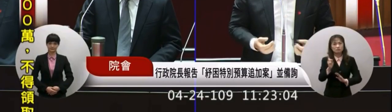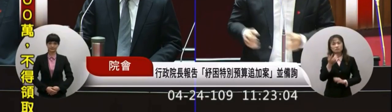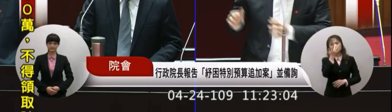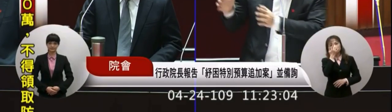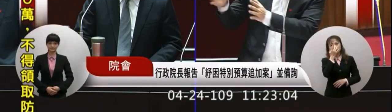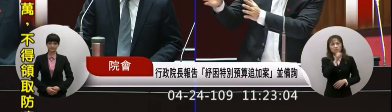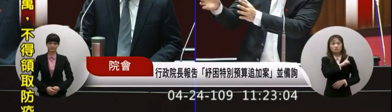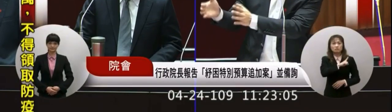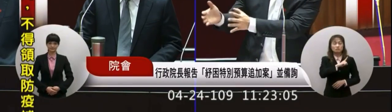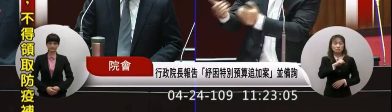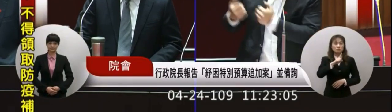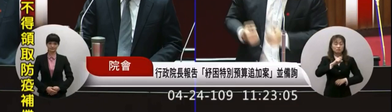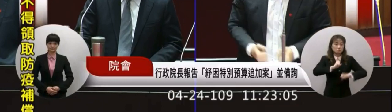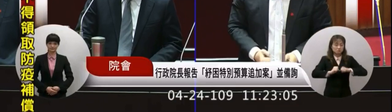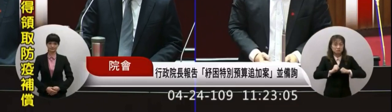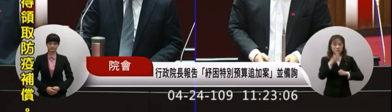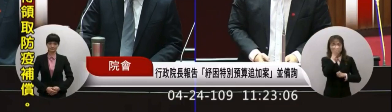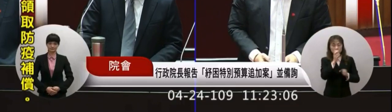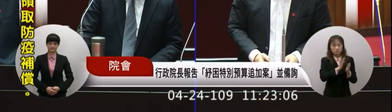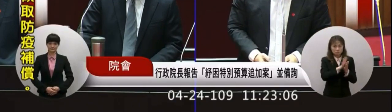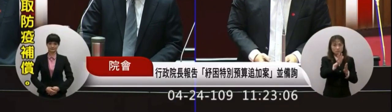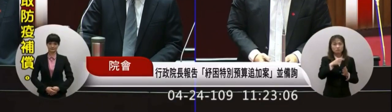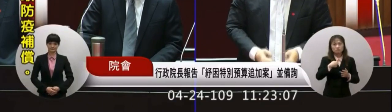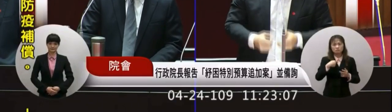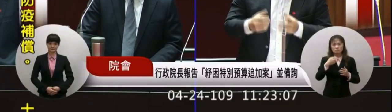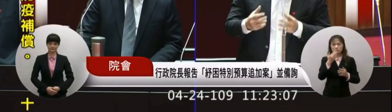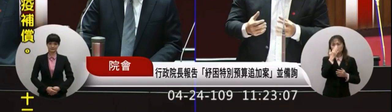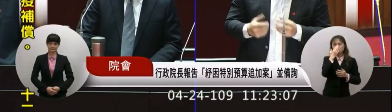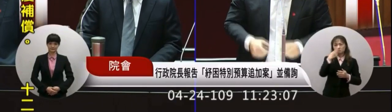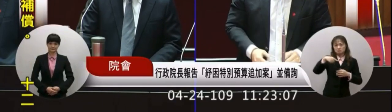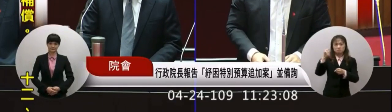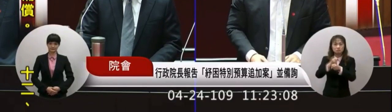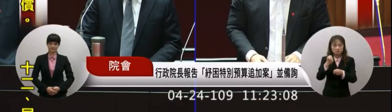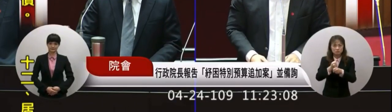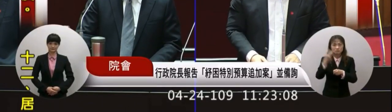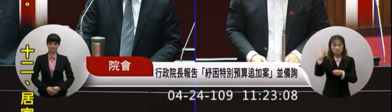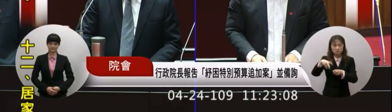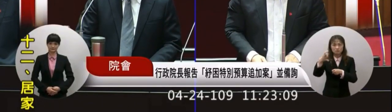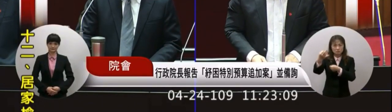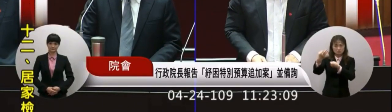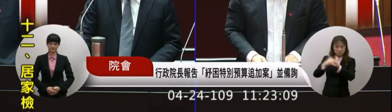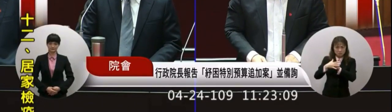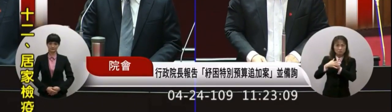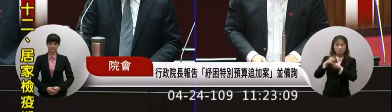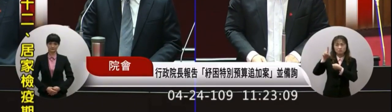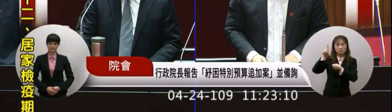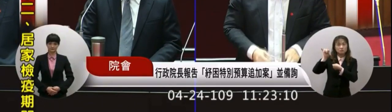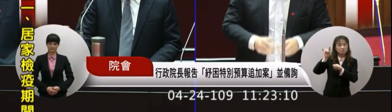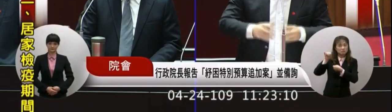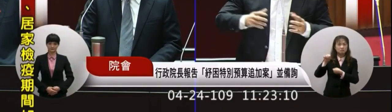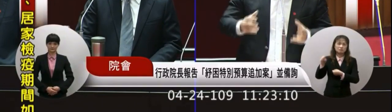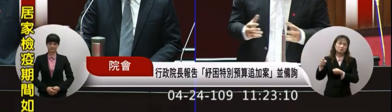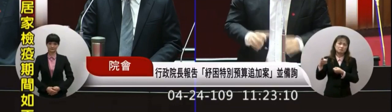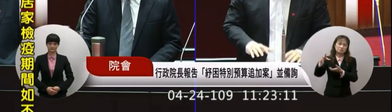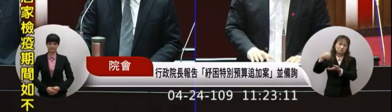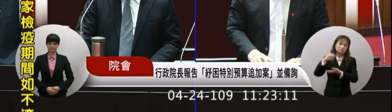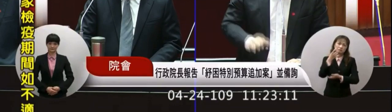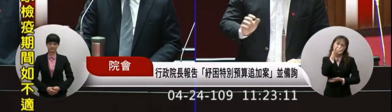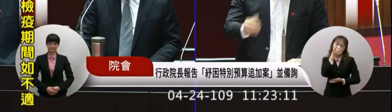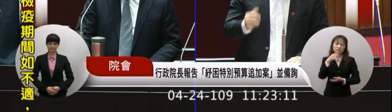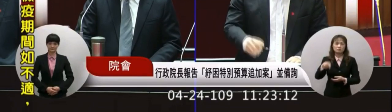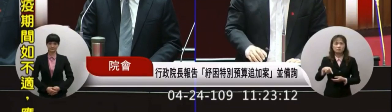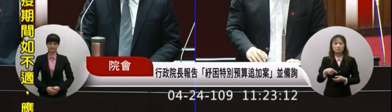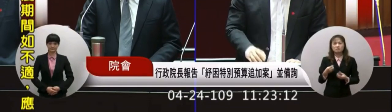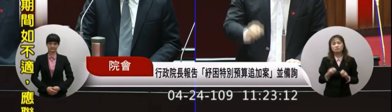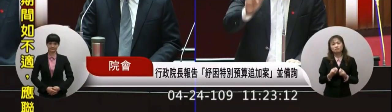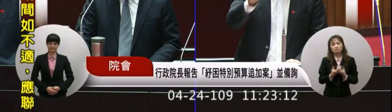去上班。啊，迄个卫福部的1000块，伊嘛领袂到。那对这医护人员来讲，伊会感觉足无辜的。那我并无徛伫讲哦，